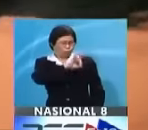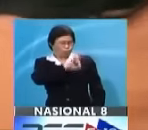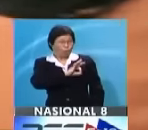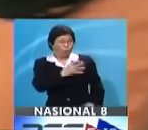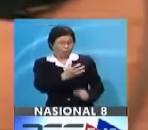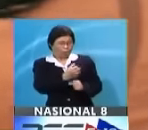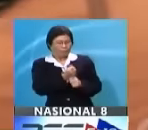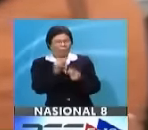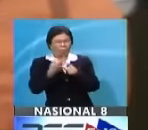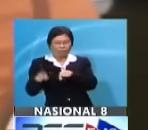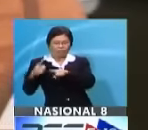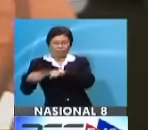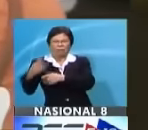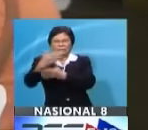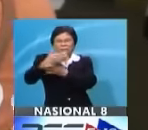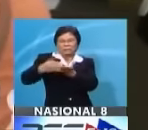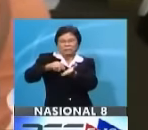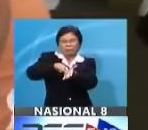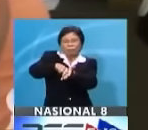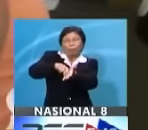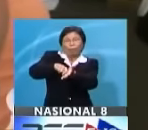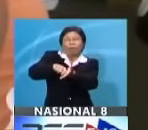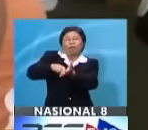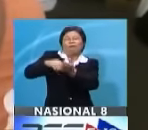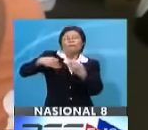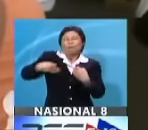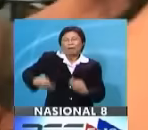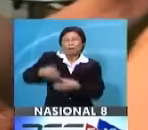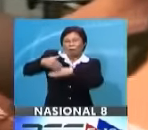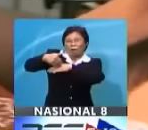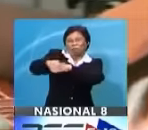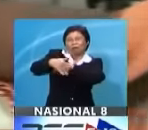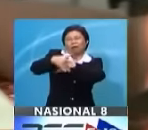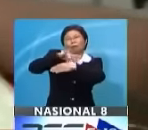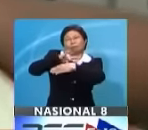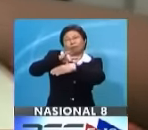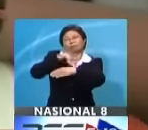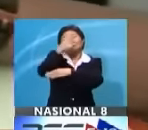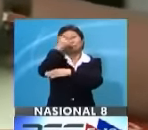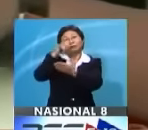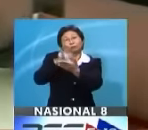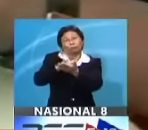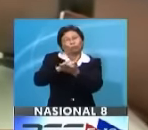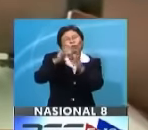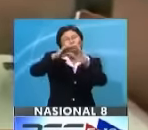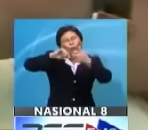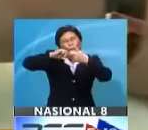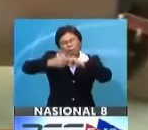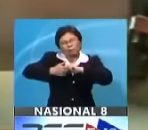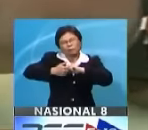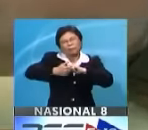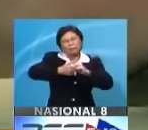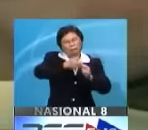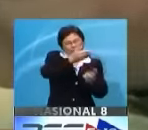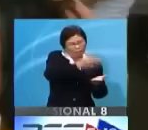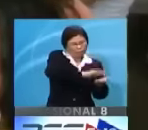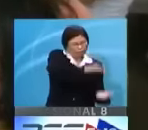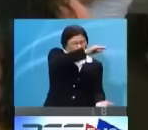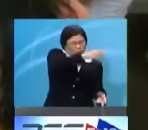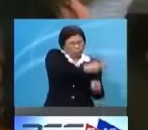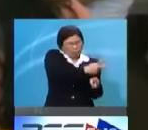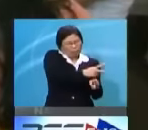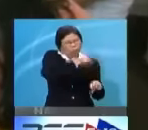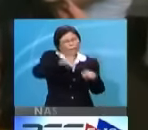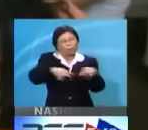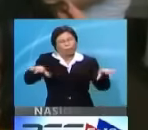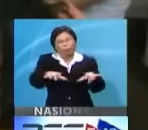diperoleh berbeza dengan sesetengah kad prabayar fizikal telah dihantar awal. Justru itu untuk menangani masalah stok berkenaan tidak boleh